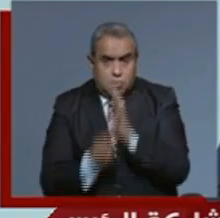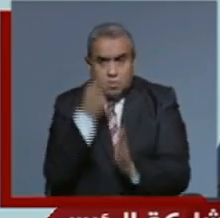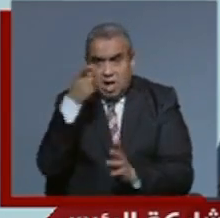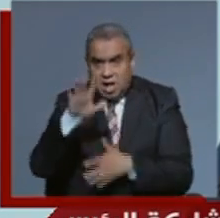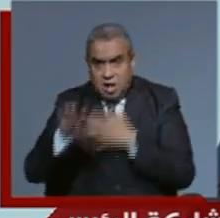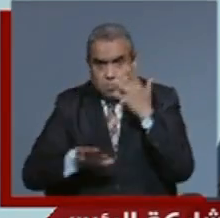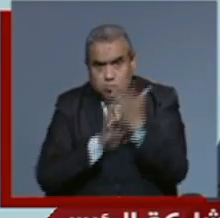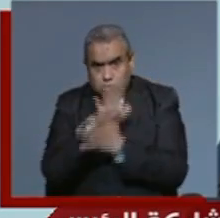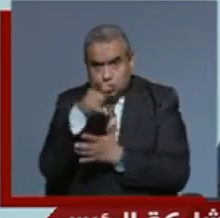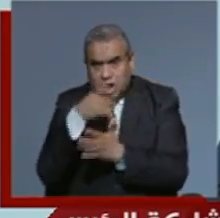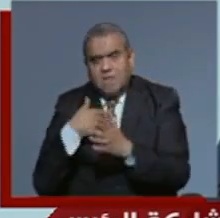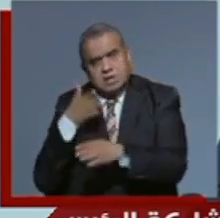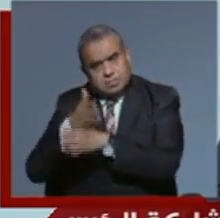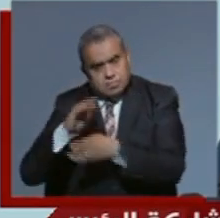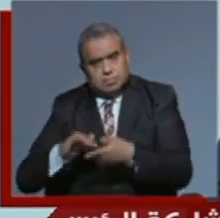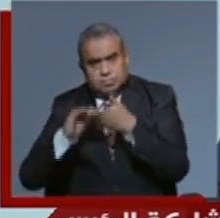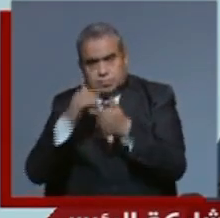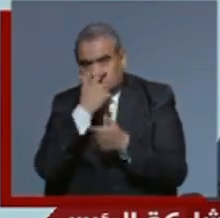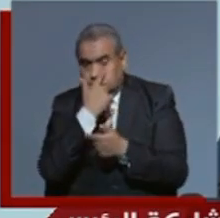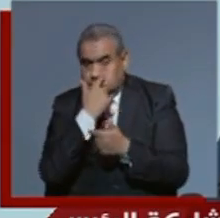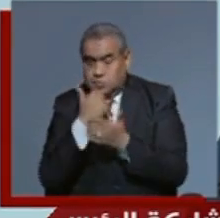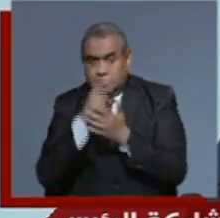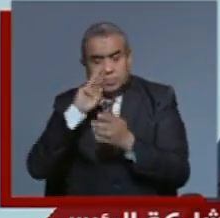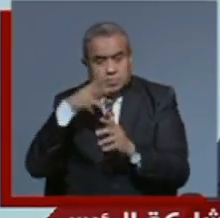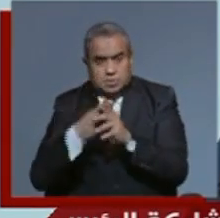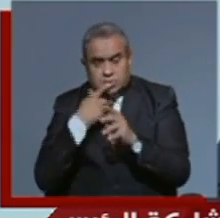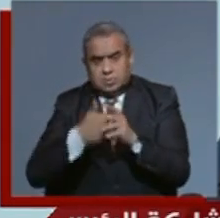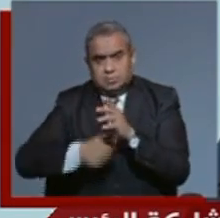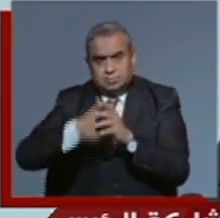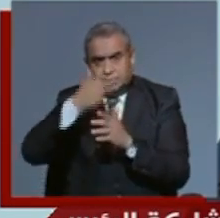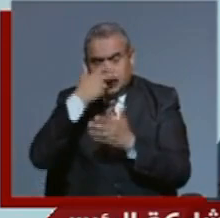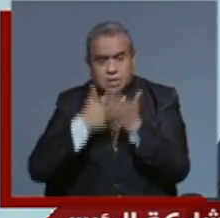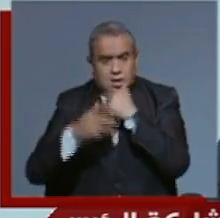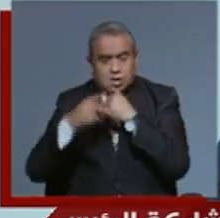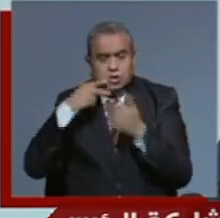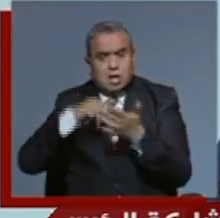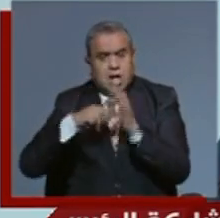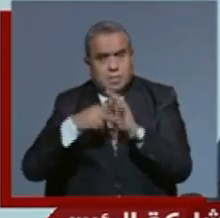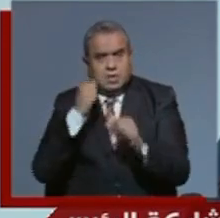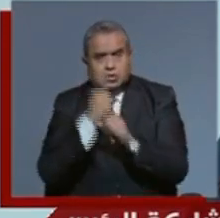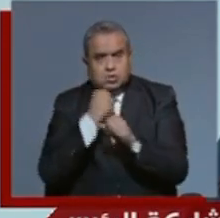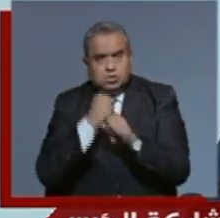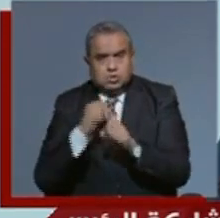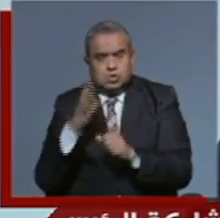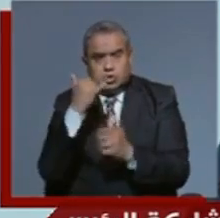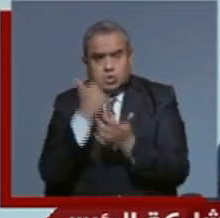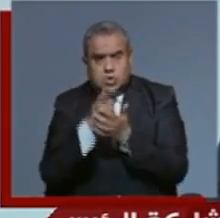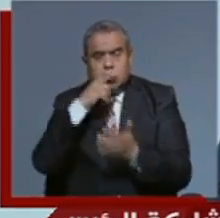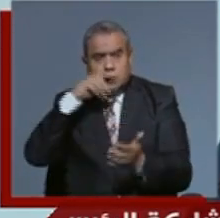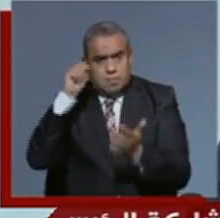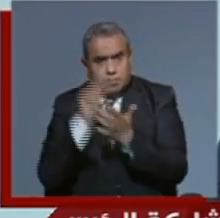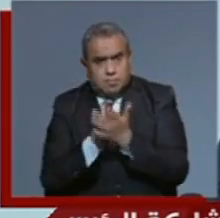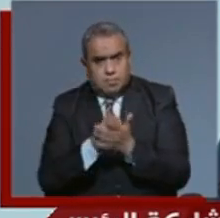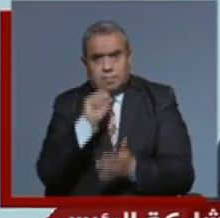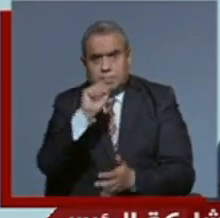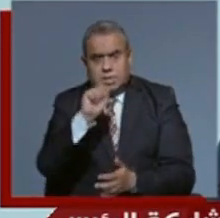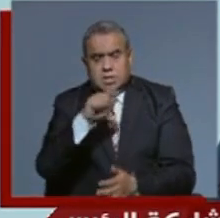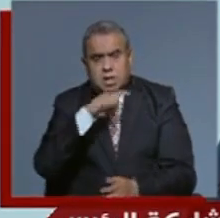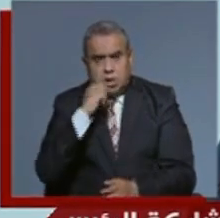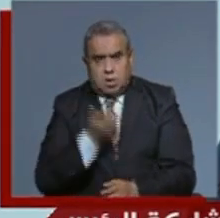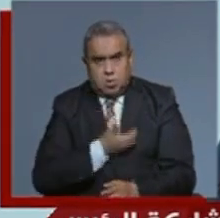ومراعاة لنجاحات أخرسناها أشواط قطعناها، نحن نستطيع أن